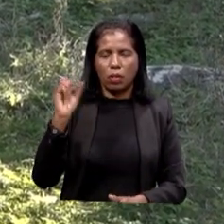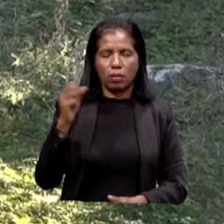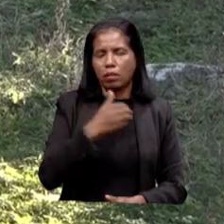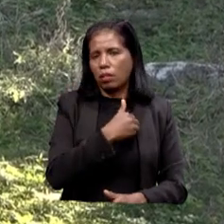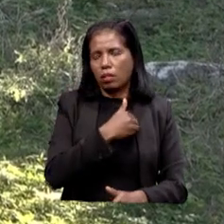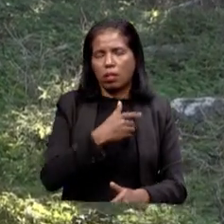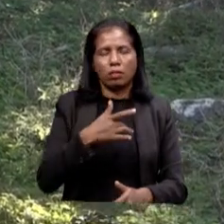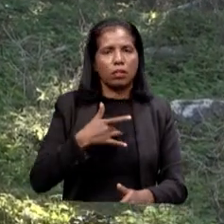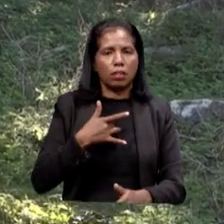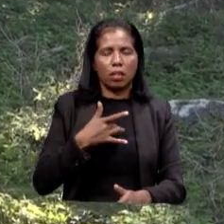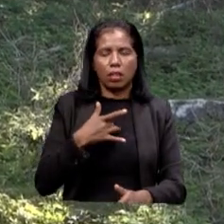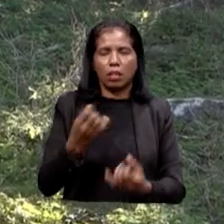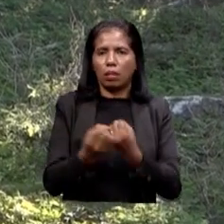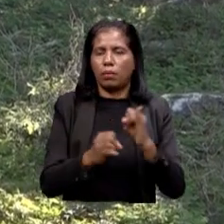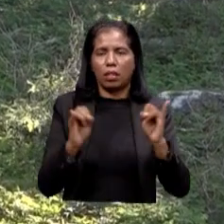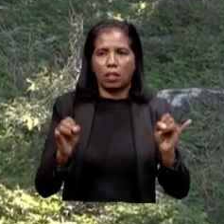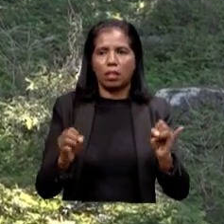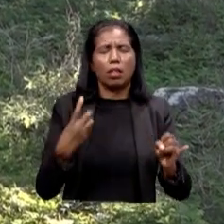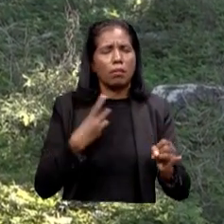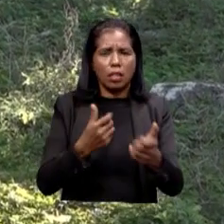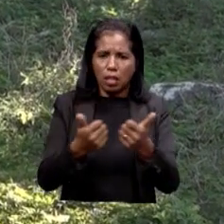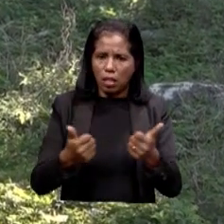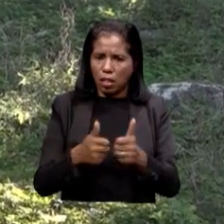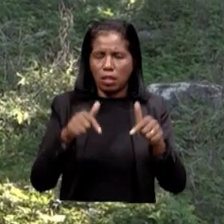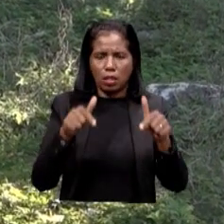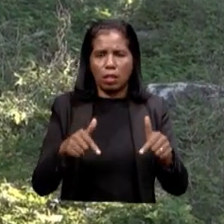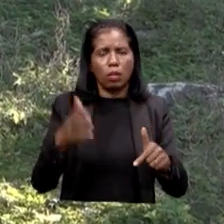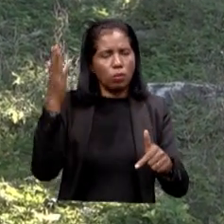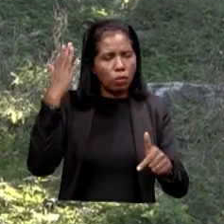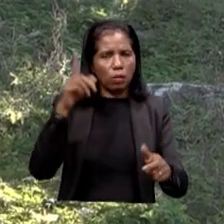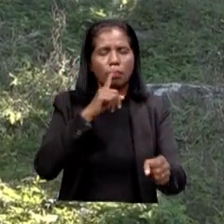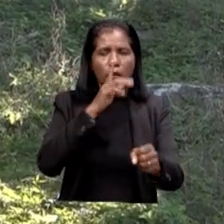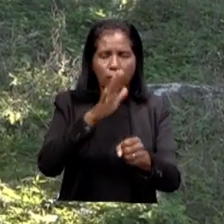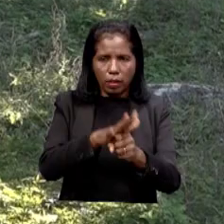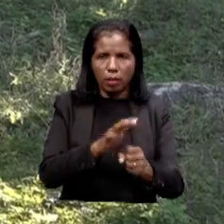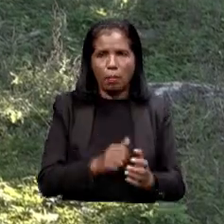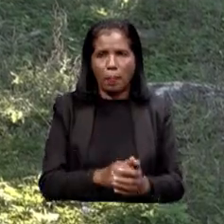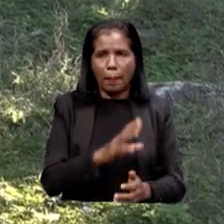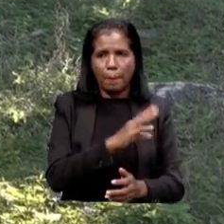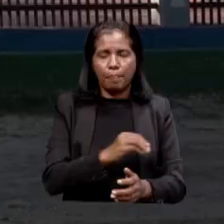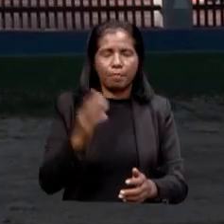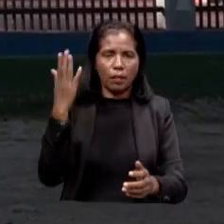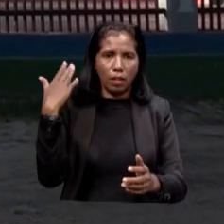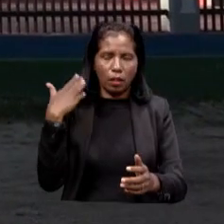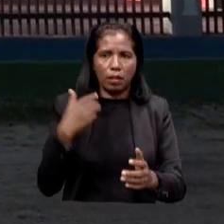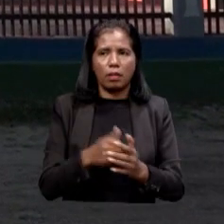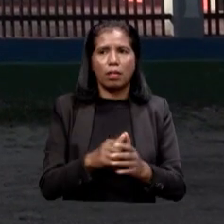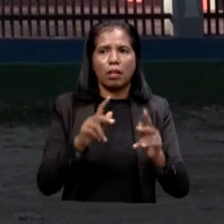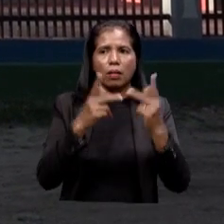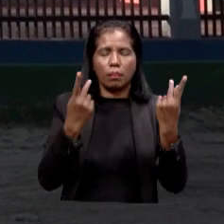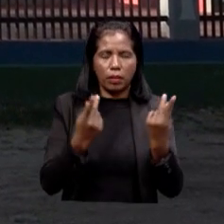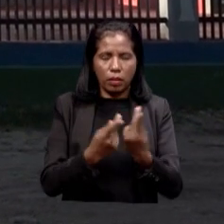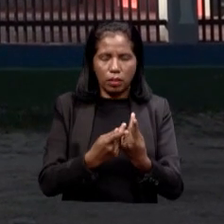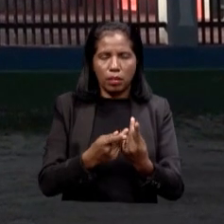diang kata kukuang. Parte mayam ni aldea idin ini, uluk diang promesa nomos, poindak nain kumpania yang veteran